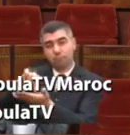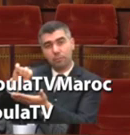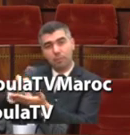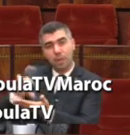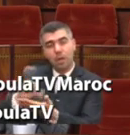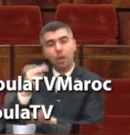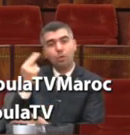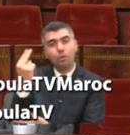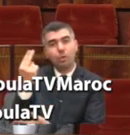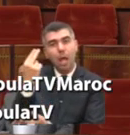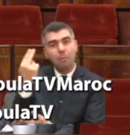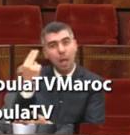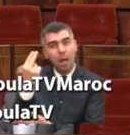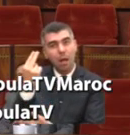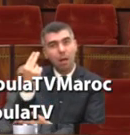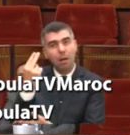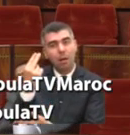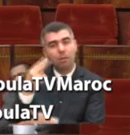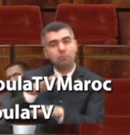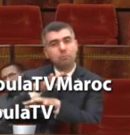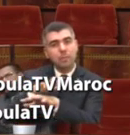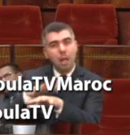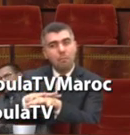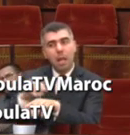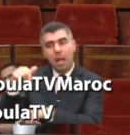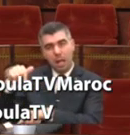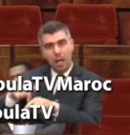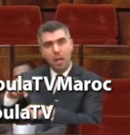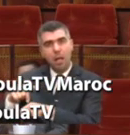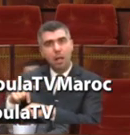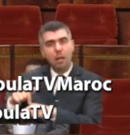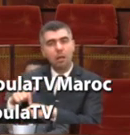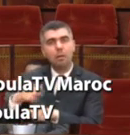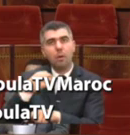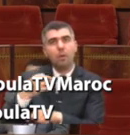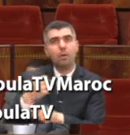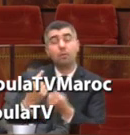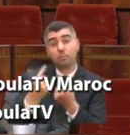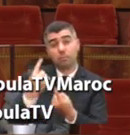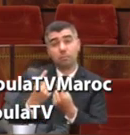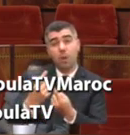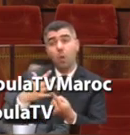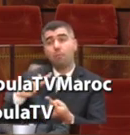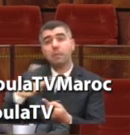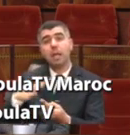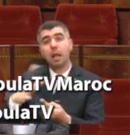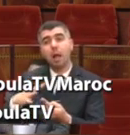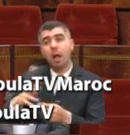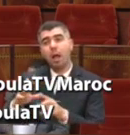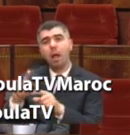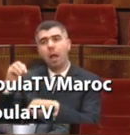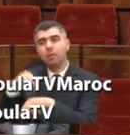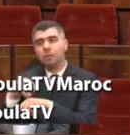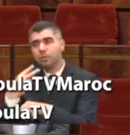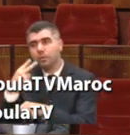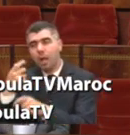من مؤسسات التعليم العالي في جهة دون أخرى، وحتى داخل الجهة في إقليم دون آخر، رغم أن الأساس